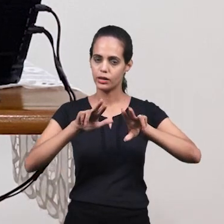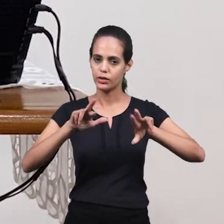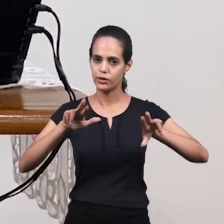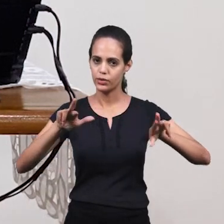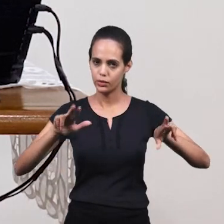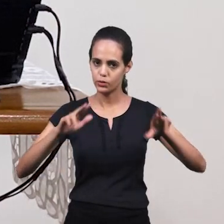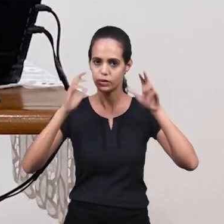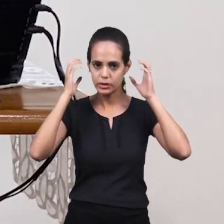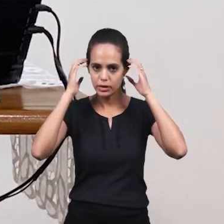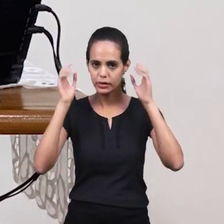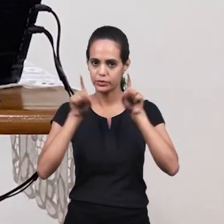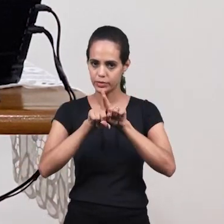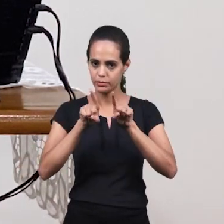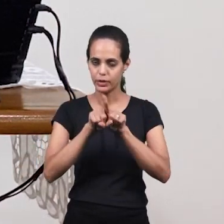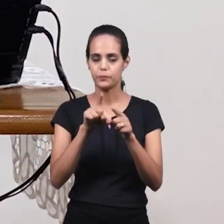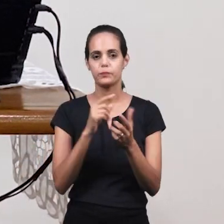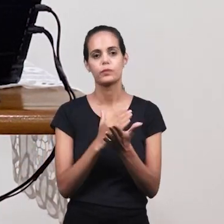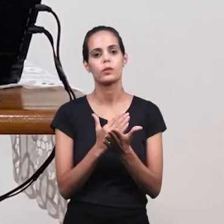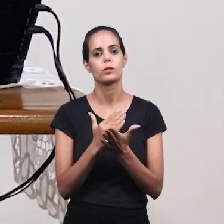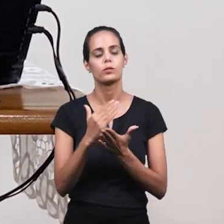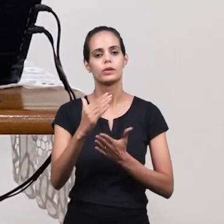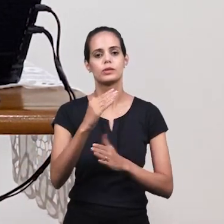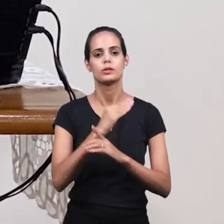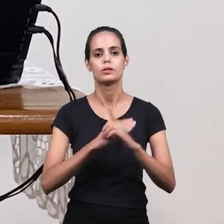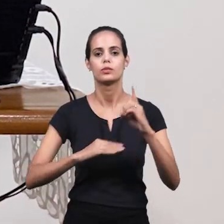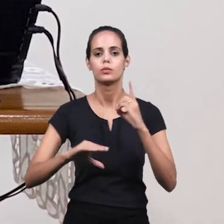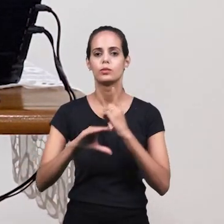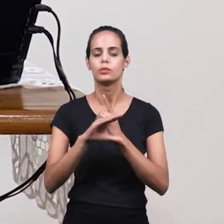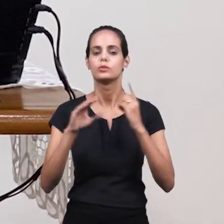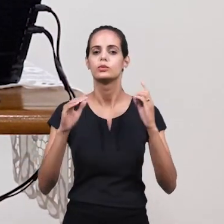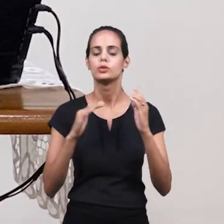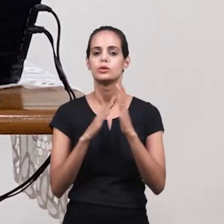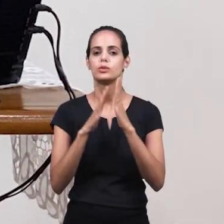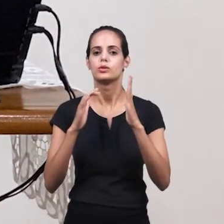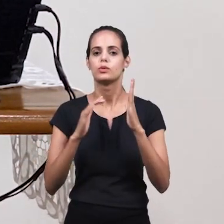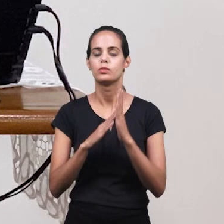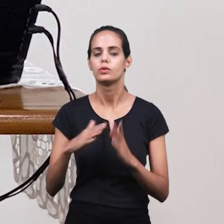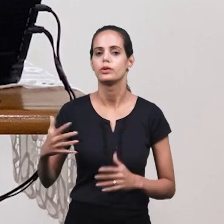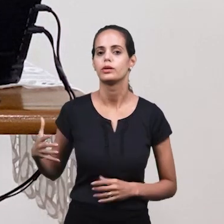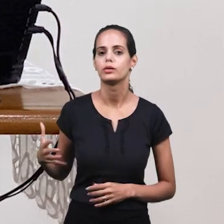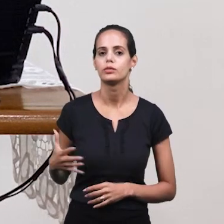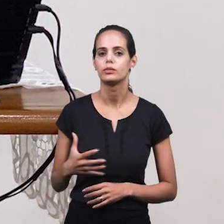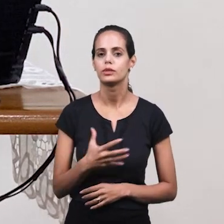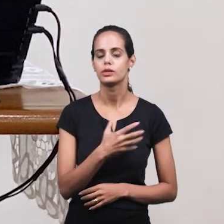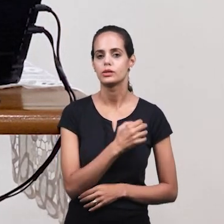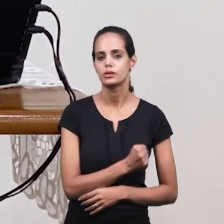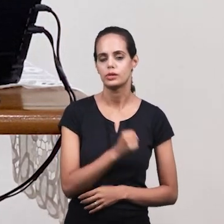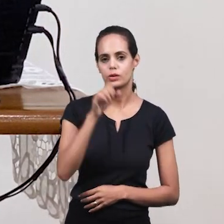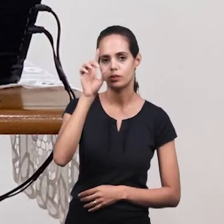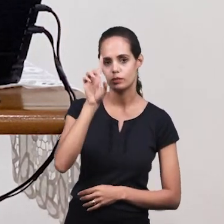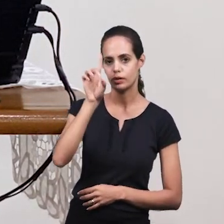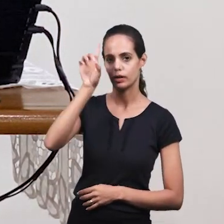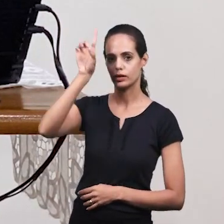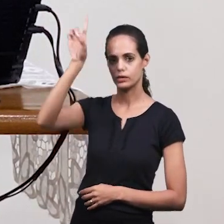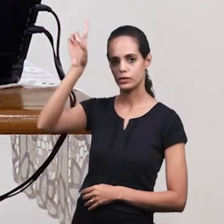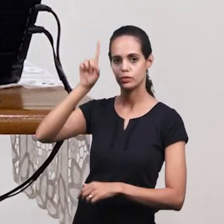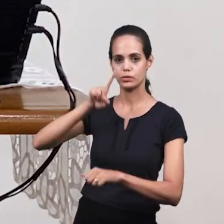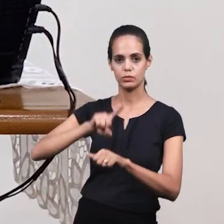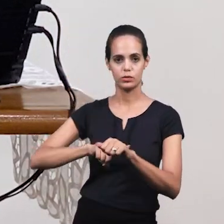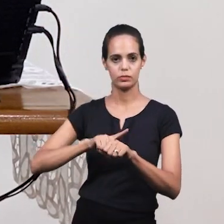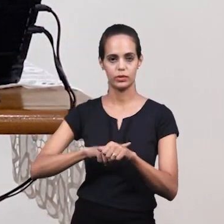Nous commençons maintenant un culte de louange et d'adoration à notre Dieu. Et pour ce moment, j'invite à